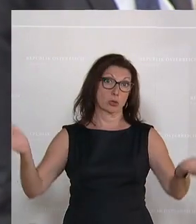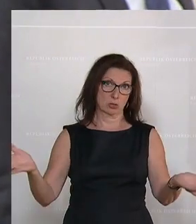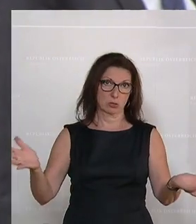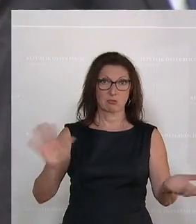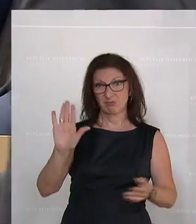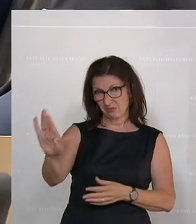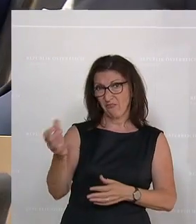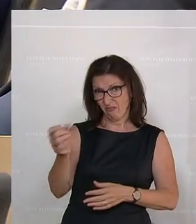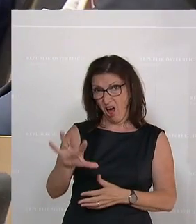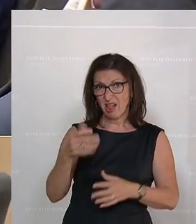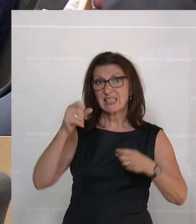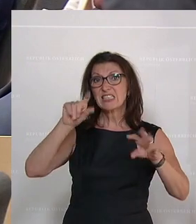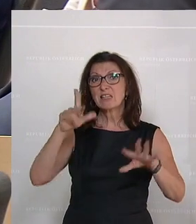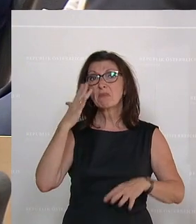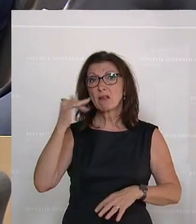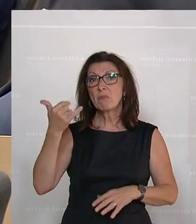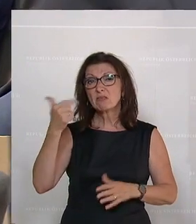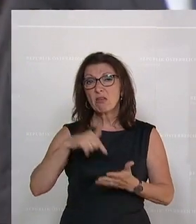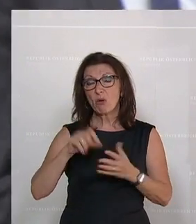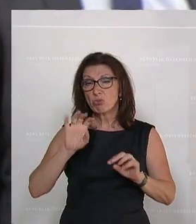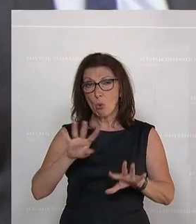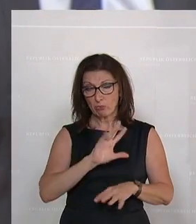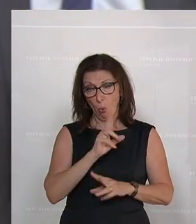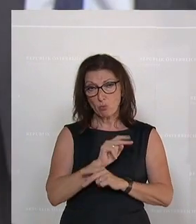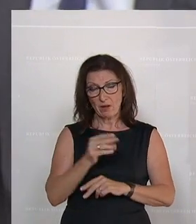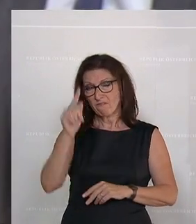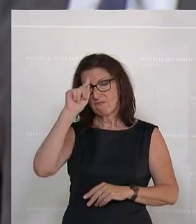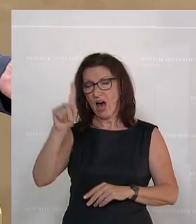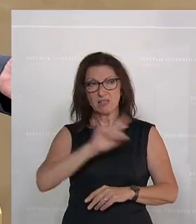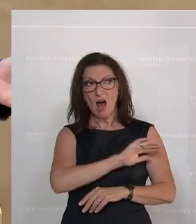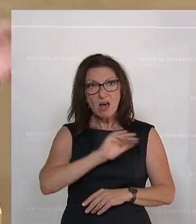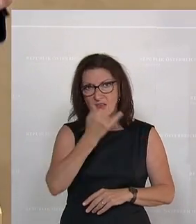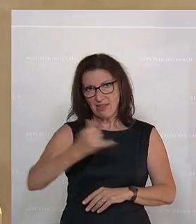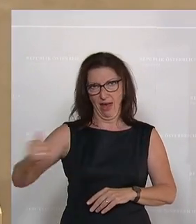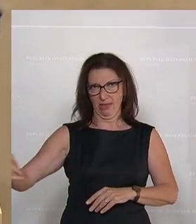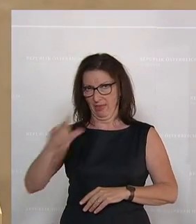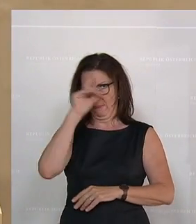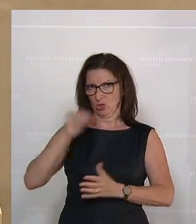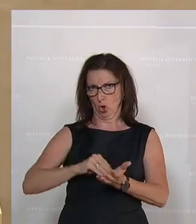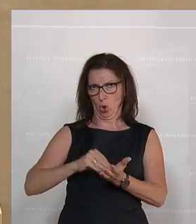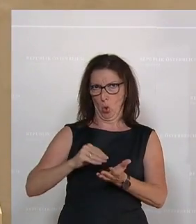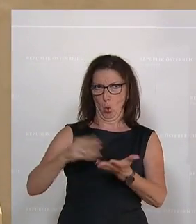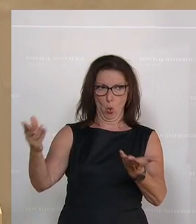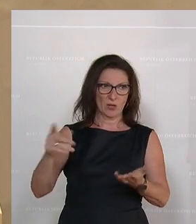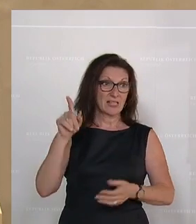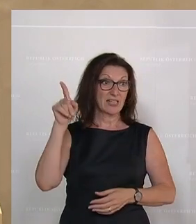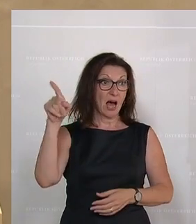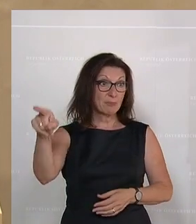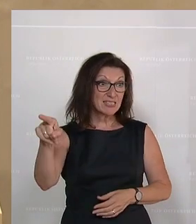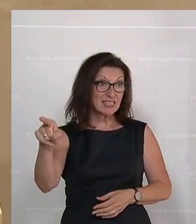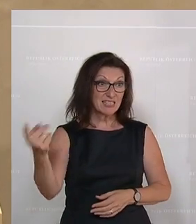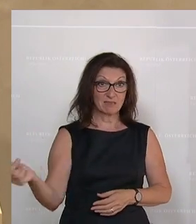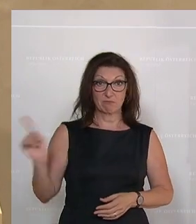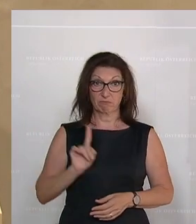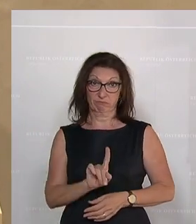ihrem fall dass 7 cm 2009/10 ganz österreich kann sich daran erinnern und dementsprechend aber sich heute und nämlich sich heute hier heraus verständlich